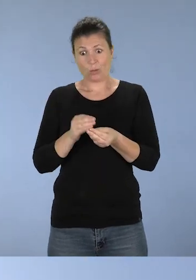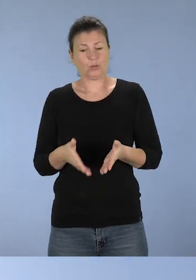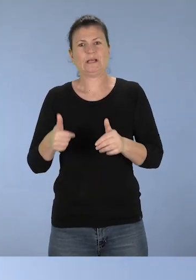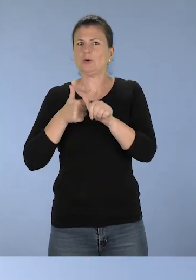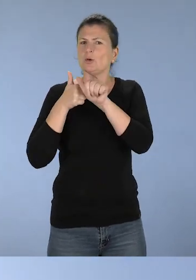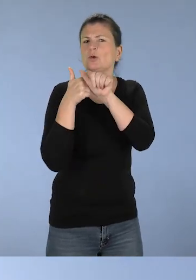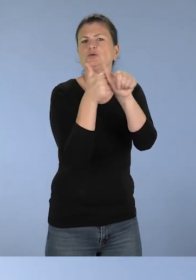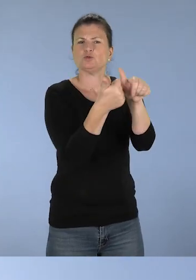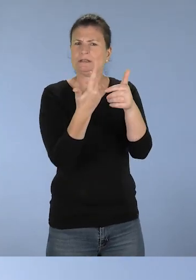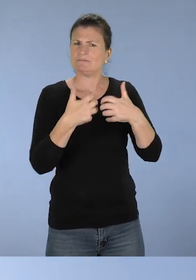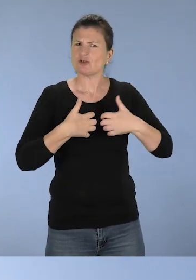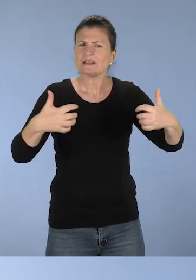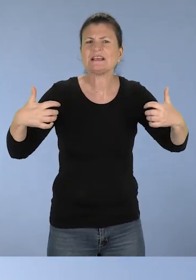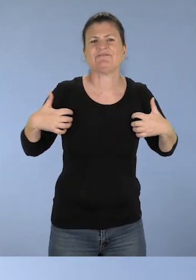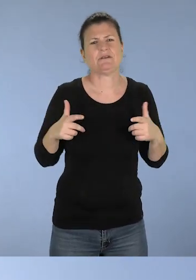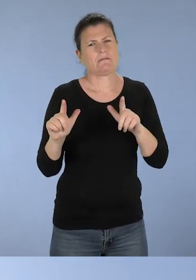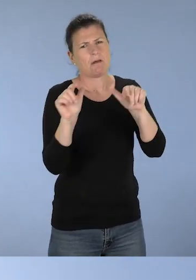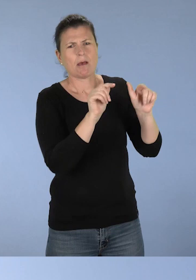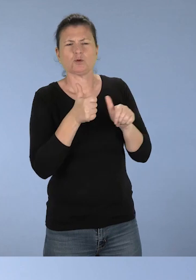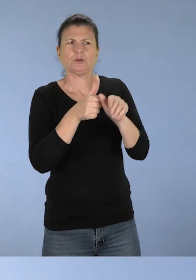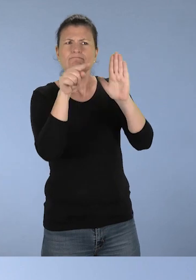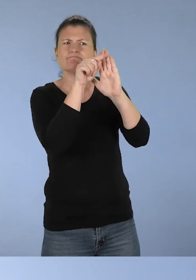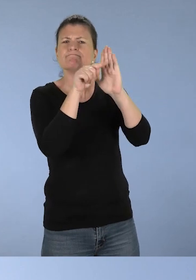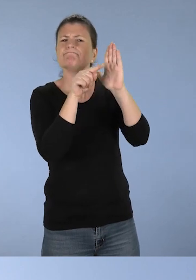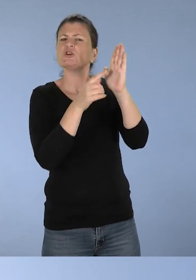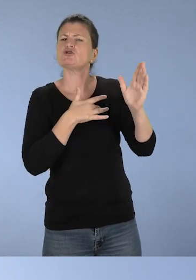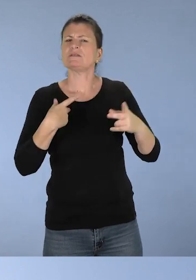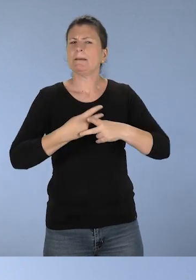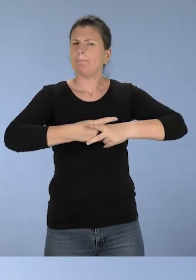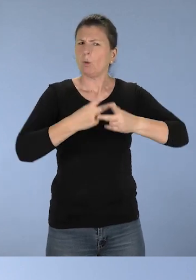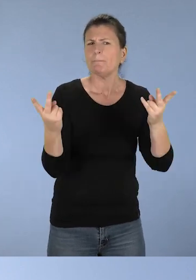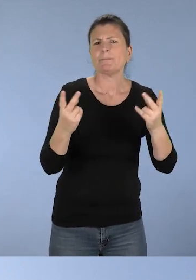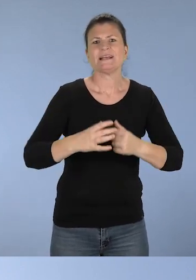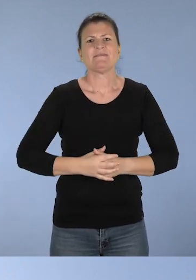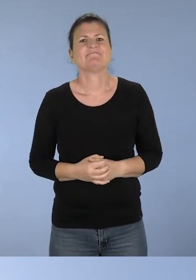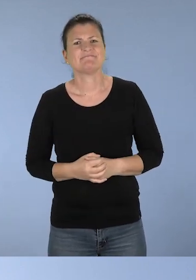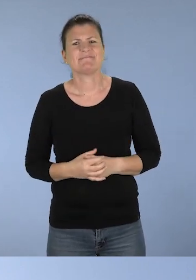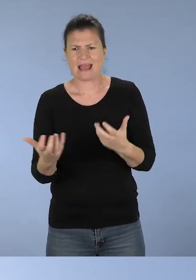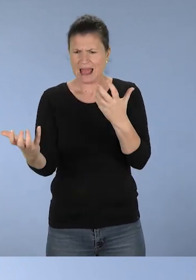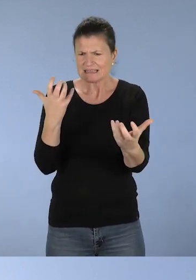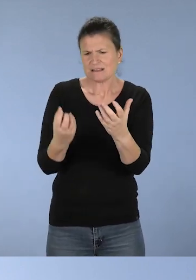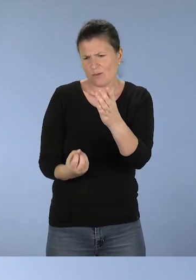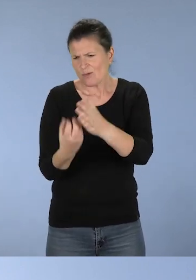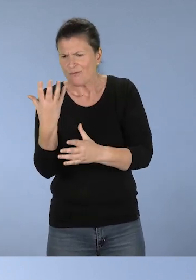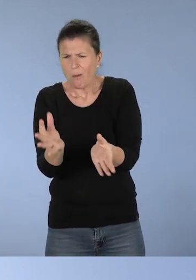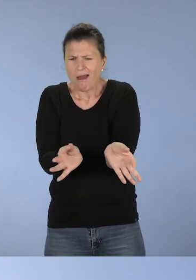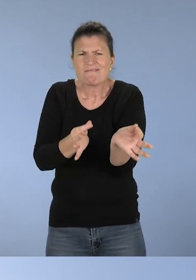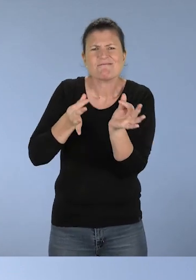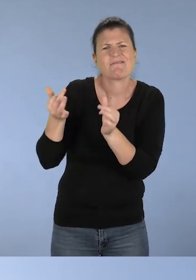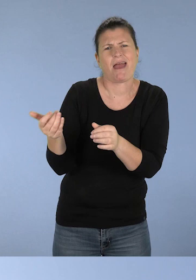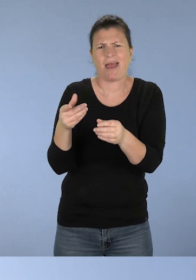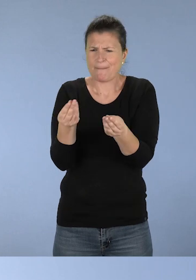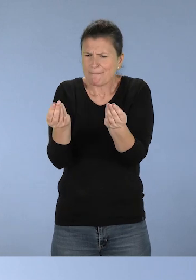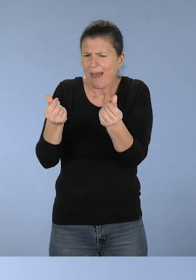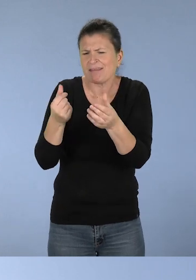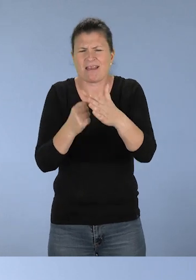Corporeal sont conformes aux données scientifiques actuelles, aux recommandations de santé publique en vigueur. Leur esthétique est innovante et raffinée, imprimée